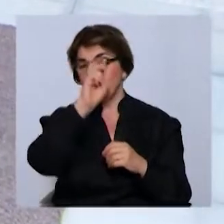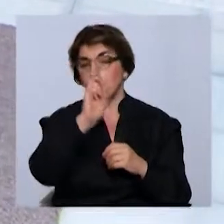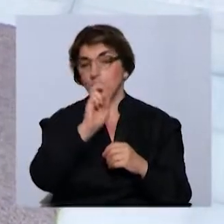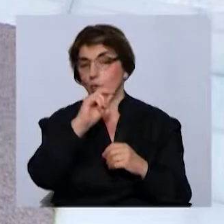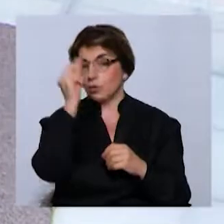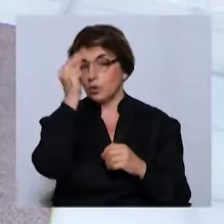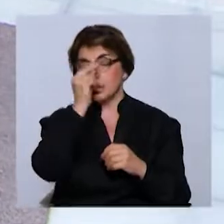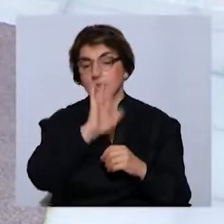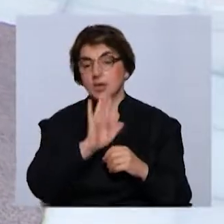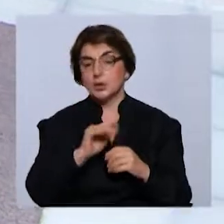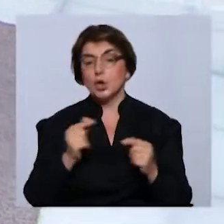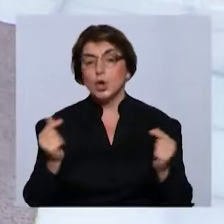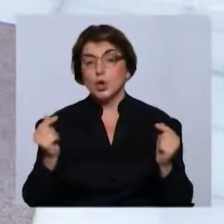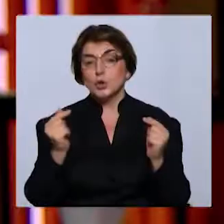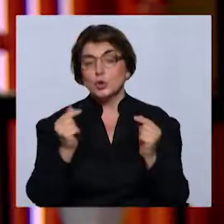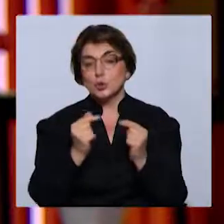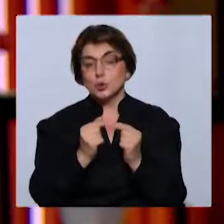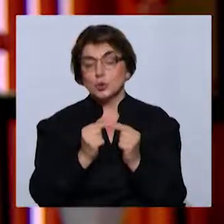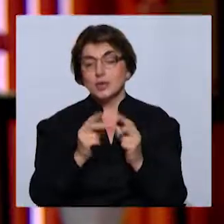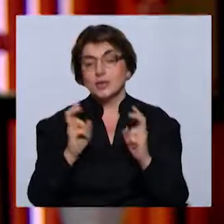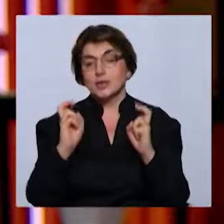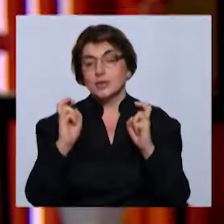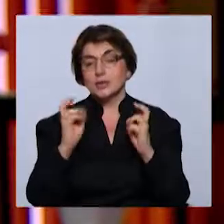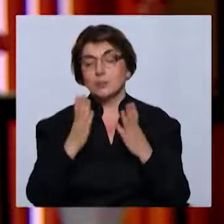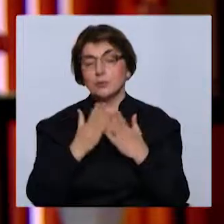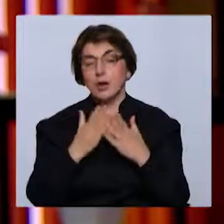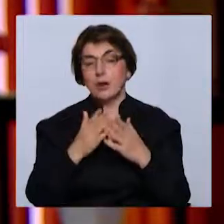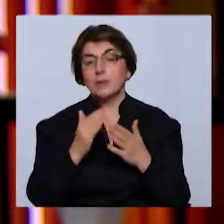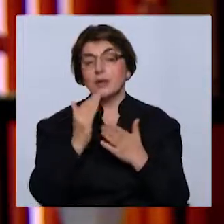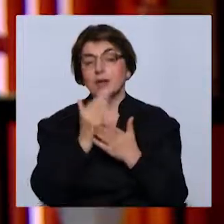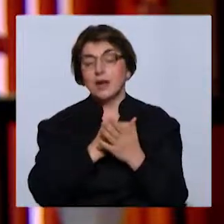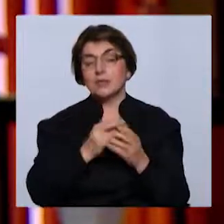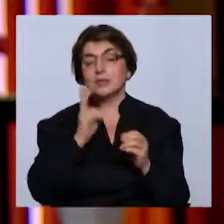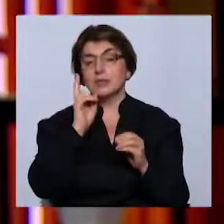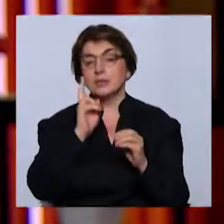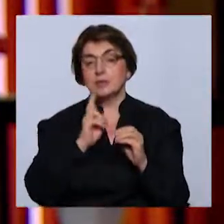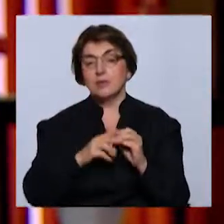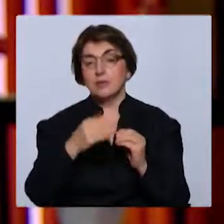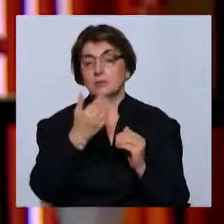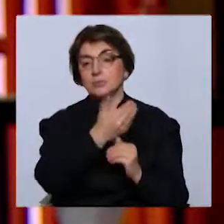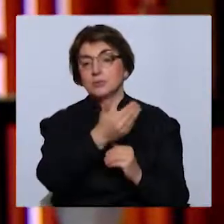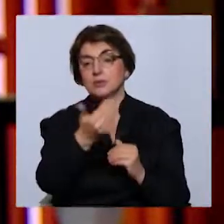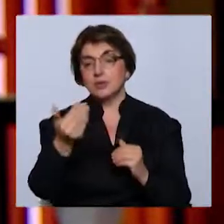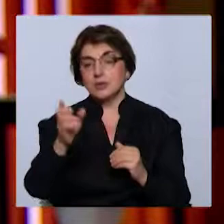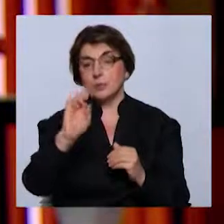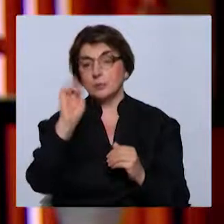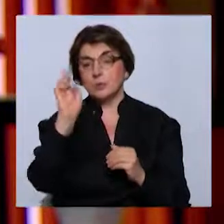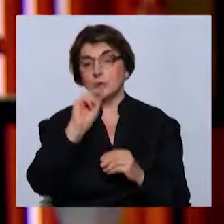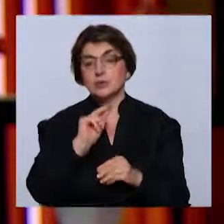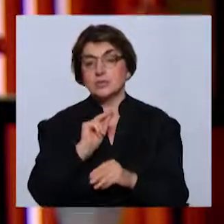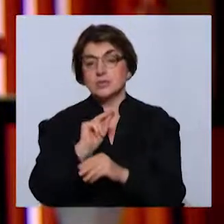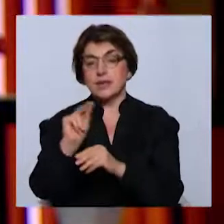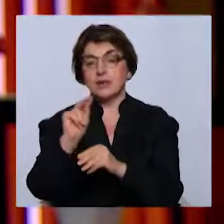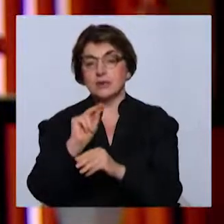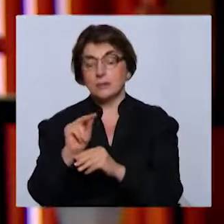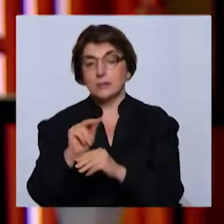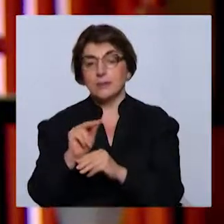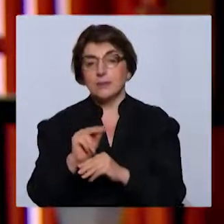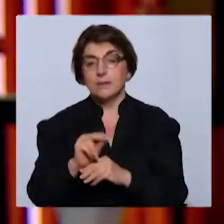და ზუსტად სიმბოლური არის, რომ მე აი ამ გაკვეთილით დავამთავრე თქვენი ბიოლოგიის